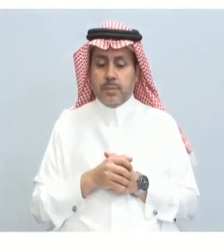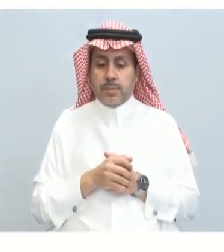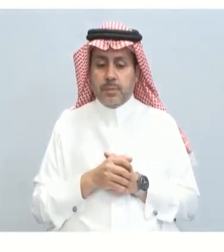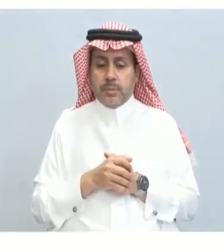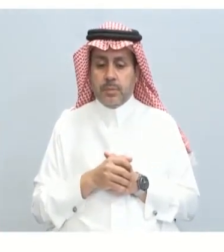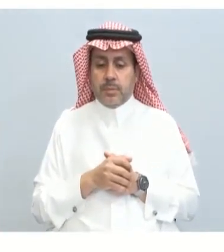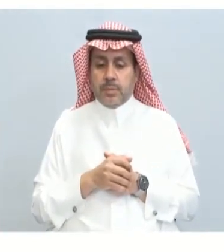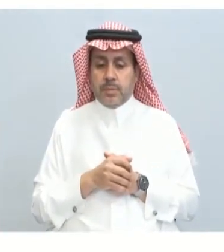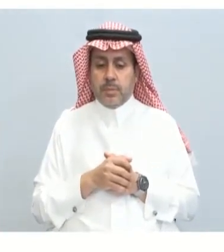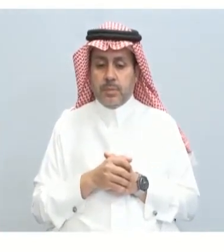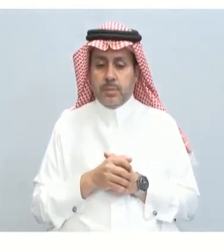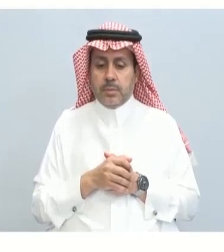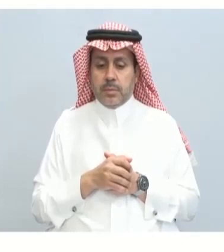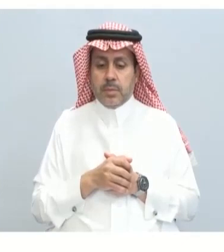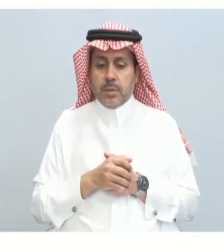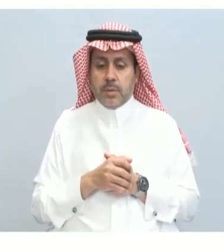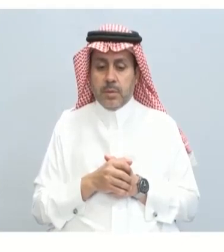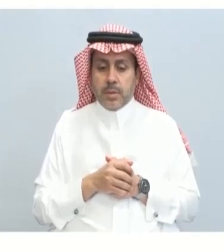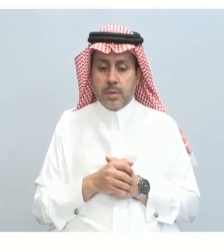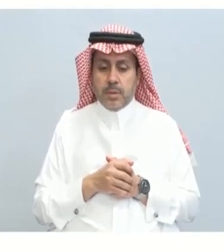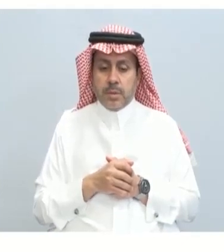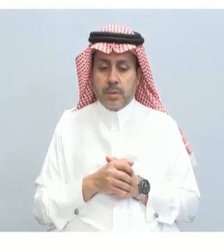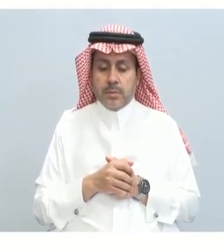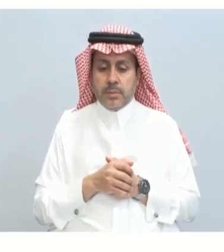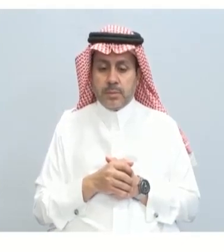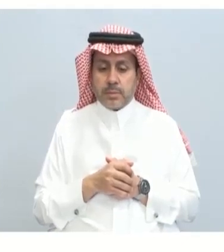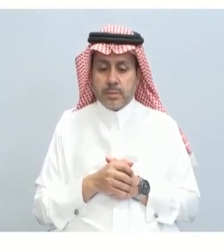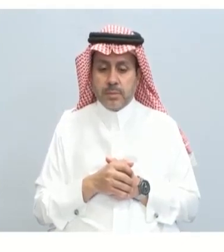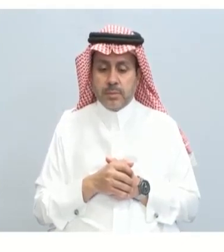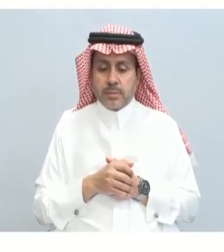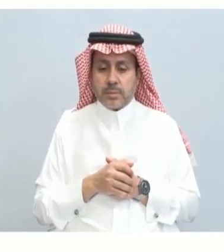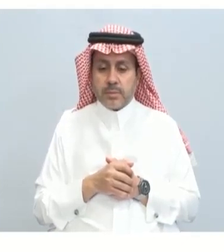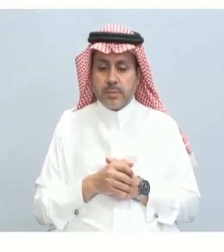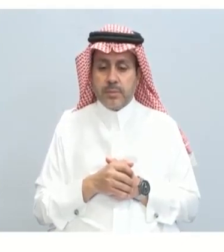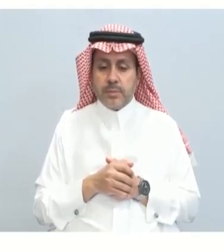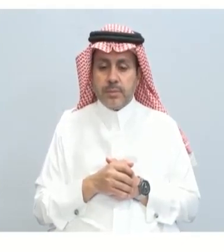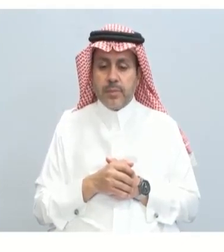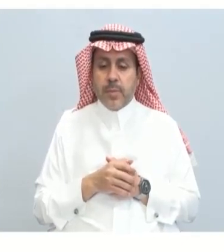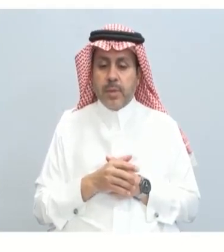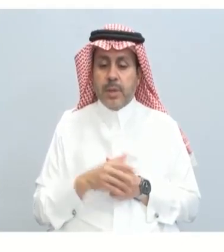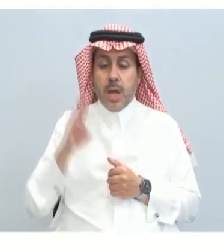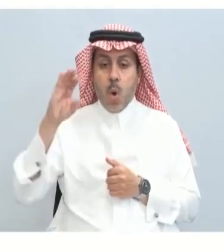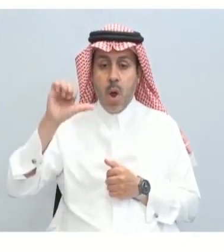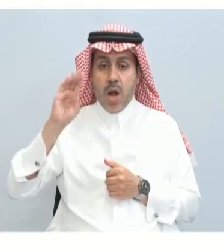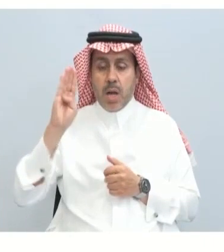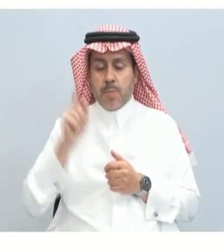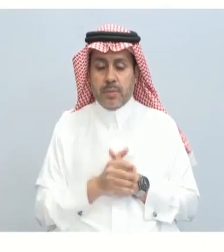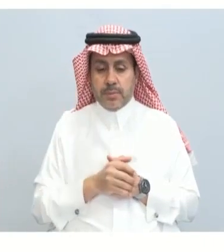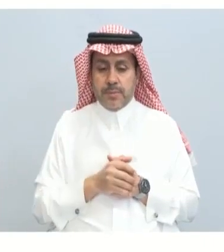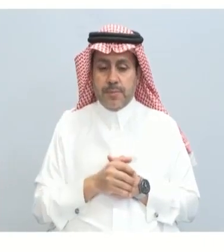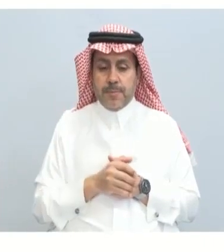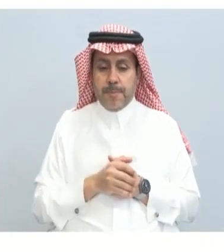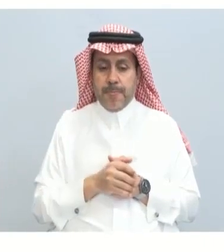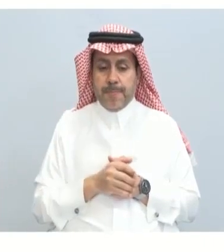ولربما طعن الفتى اقرانه بالراي قبل تطاعن اقراني قد لاح في ليل الشباب كواكب ان